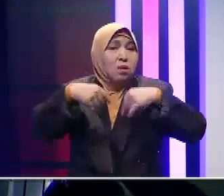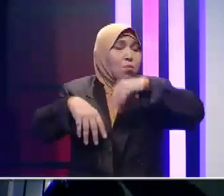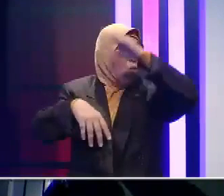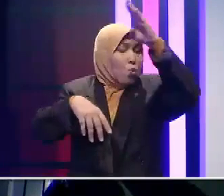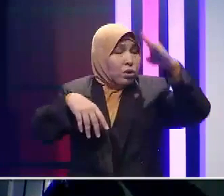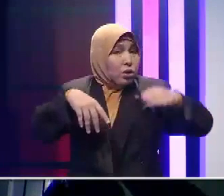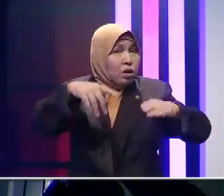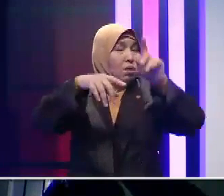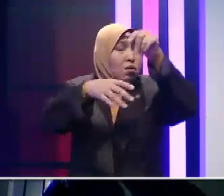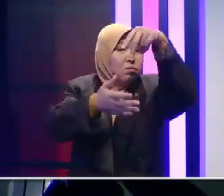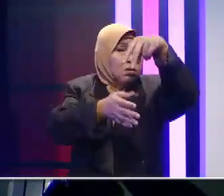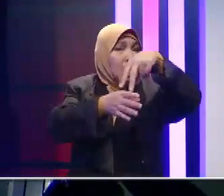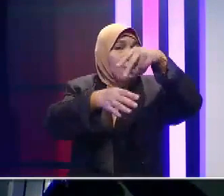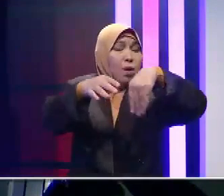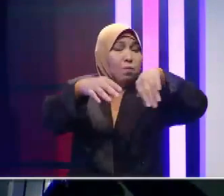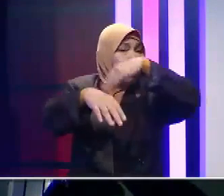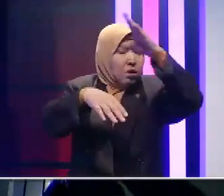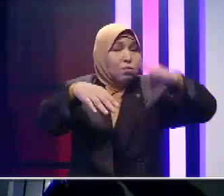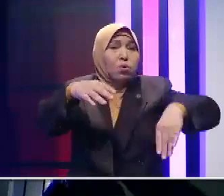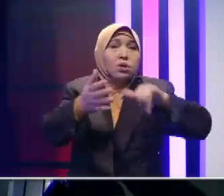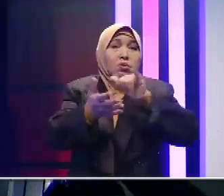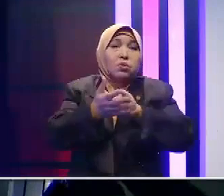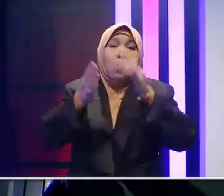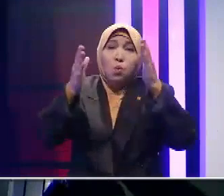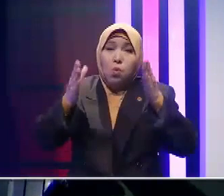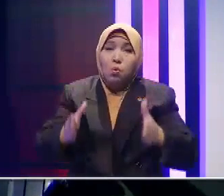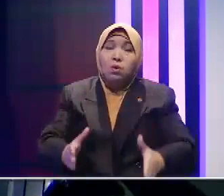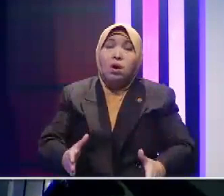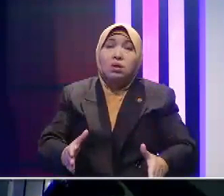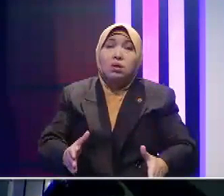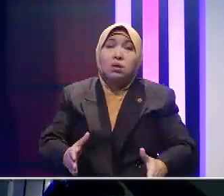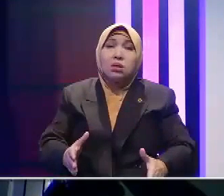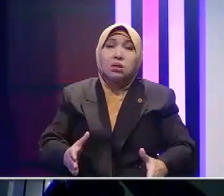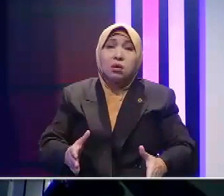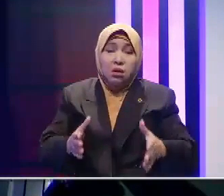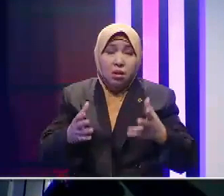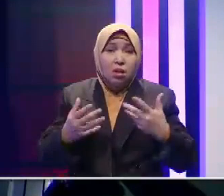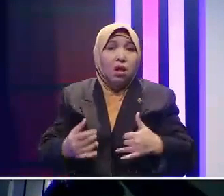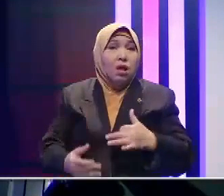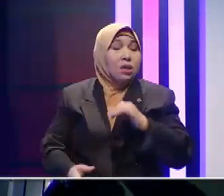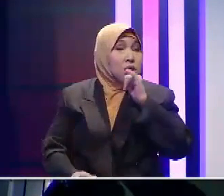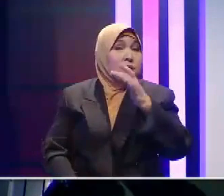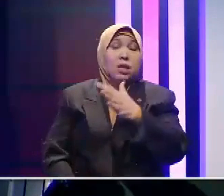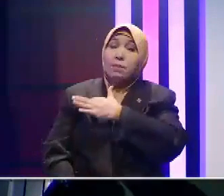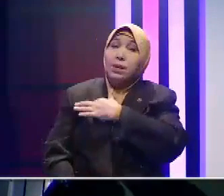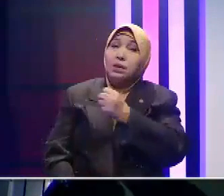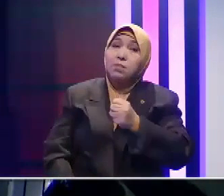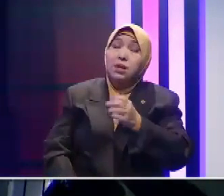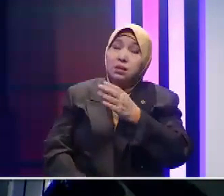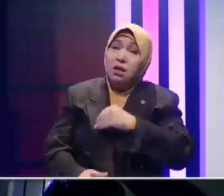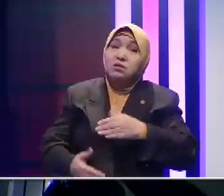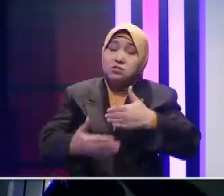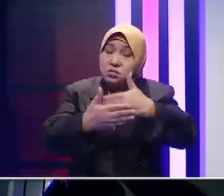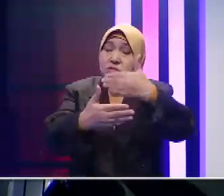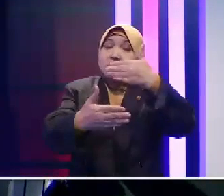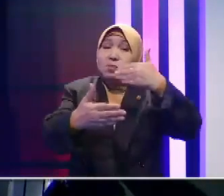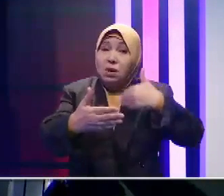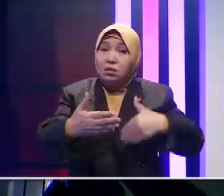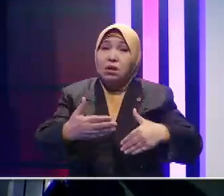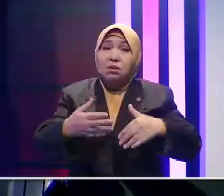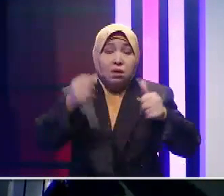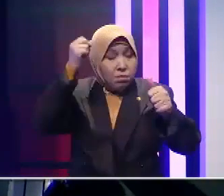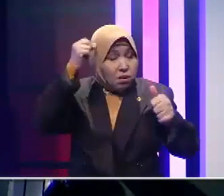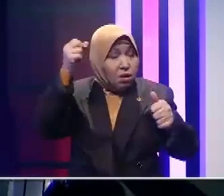bukit. Dan di bawah bukit-bukit itu semua orang-orang yang non-believers, tidak beriman pada Allah. Dan mereka kata, sebelum ini